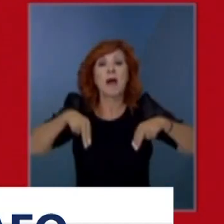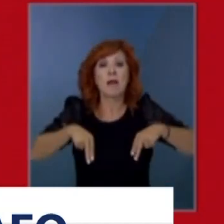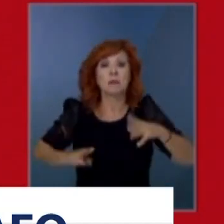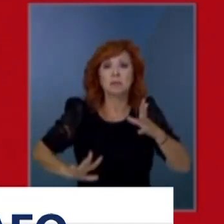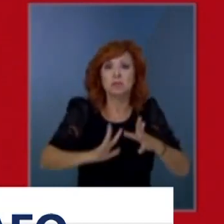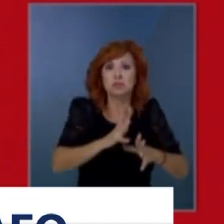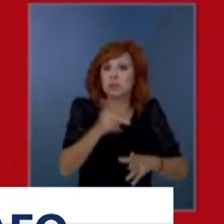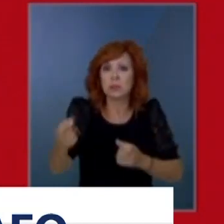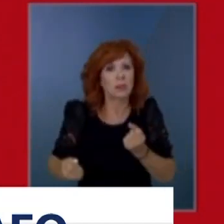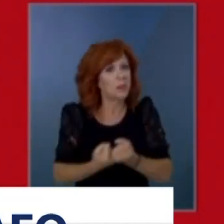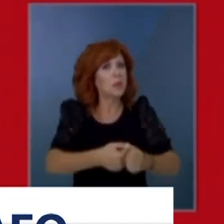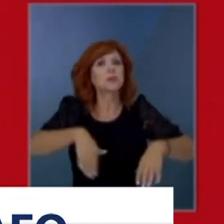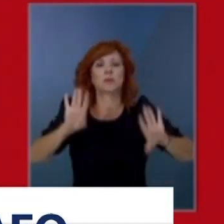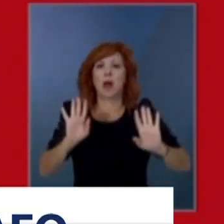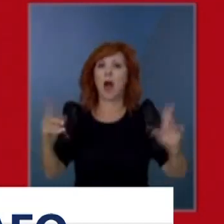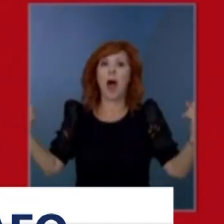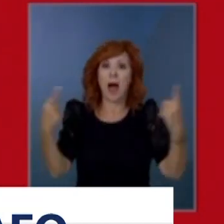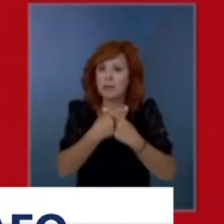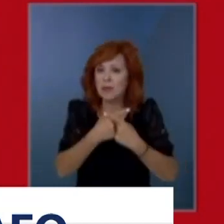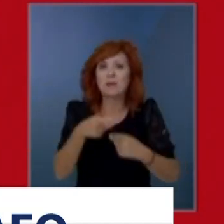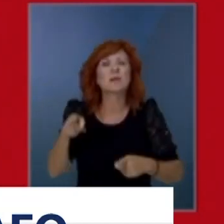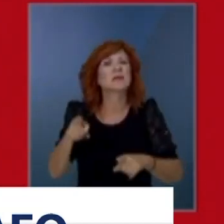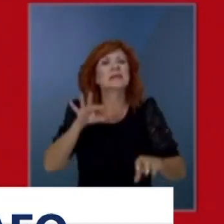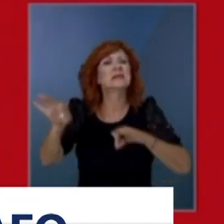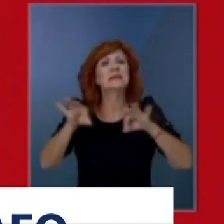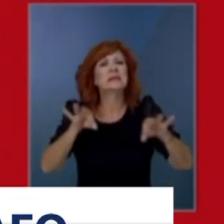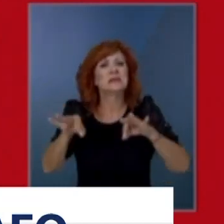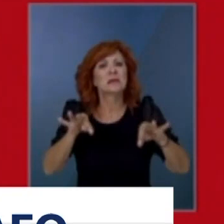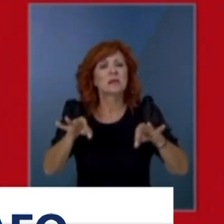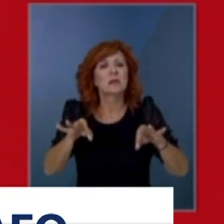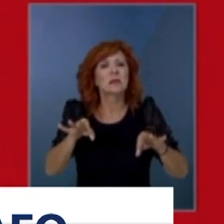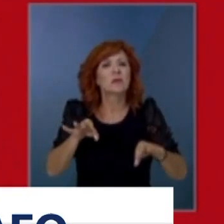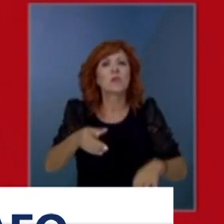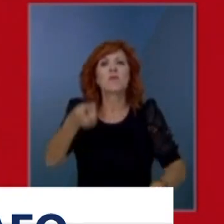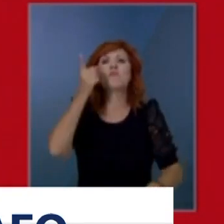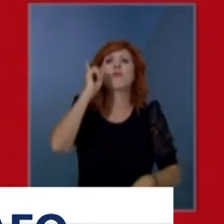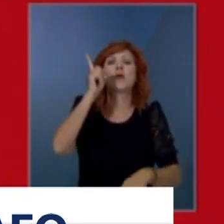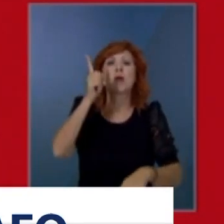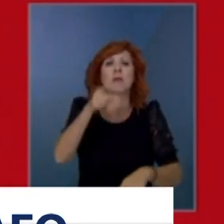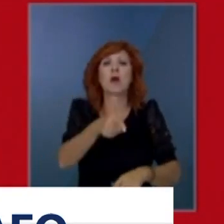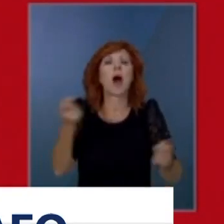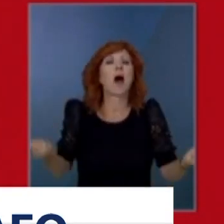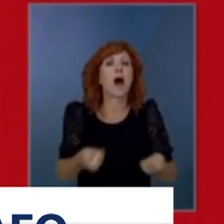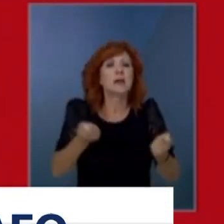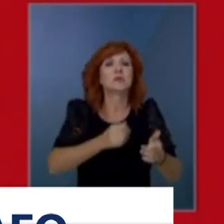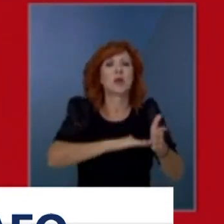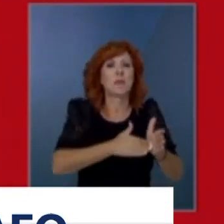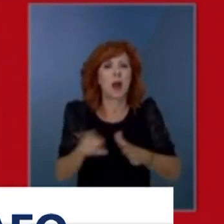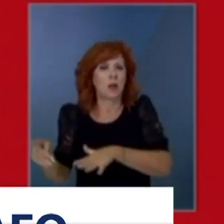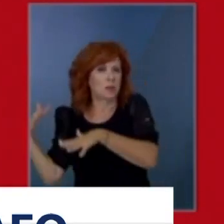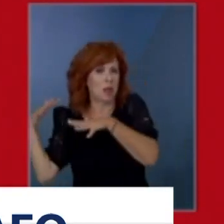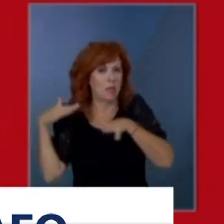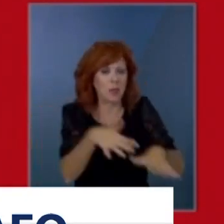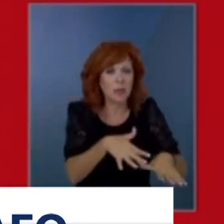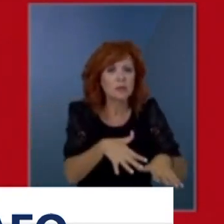αντίθετο. Το μοναδικό σχέδιο που έχουν είναι αυτό της επίθεσης στους εργαζόμενους και του αφανισμού,